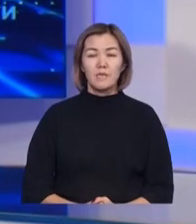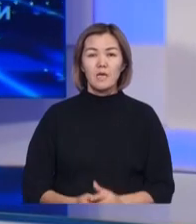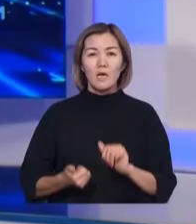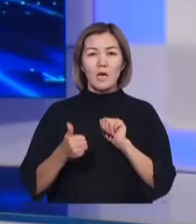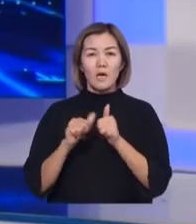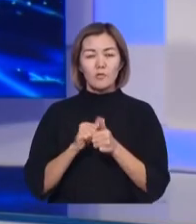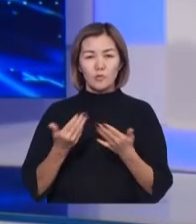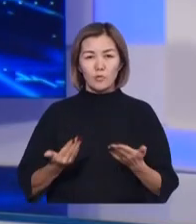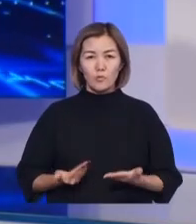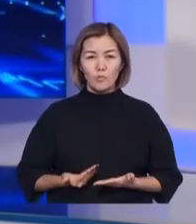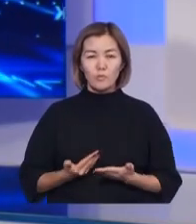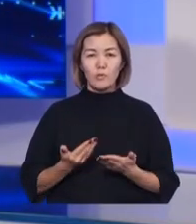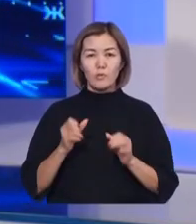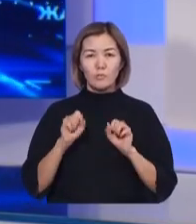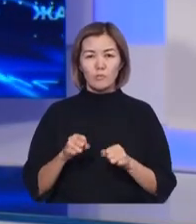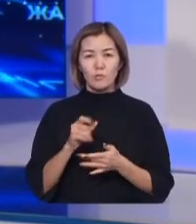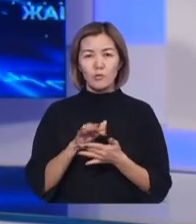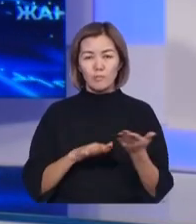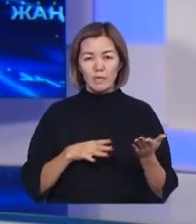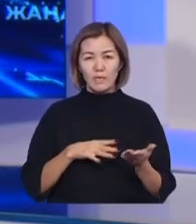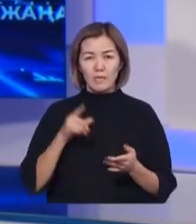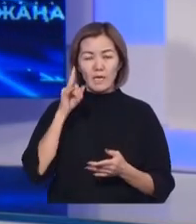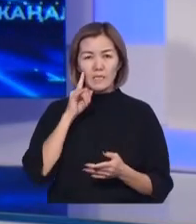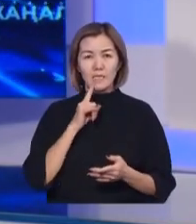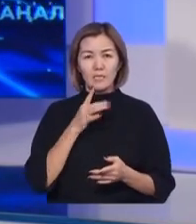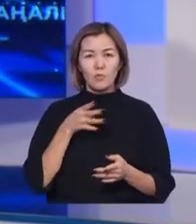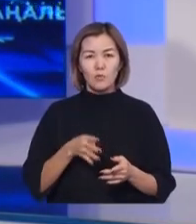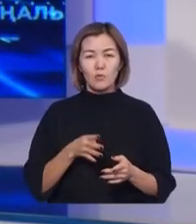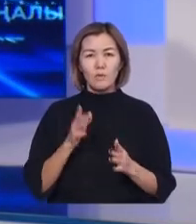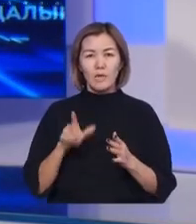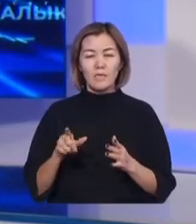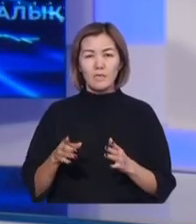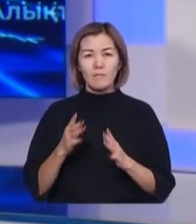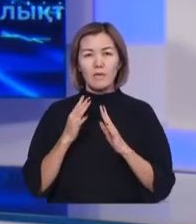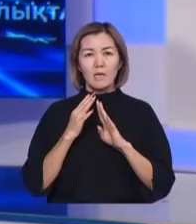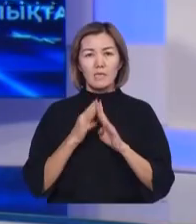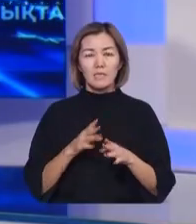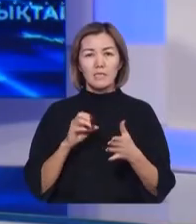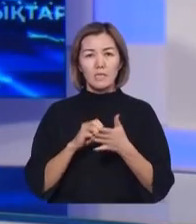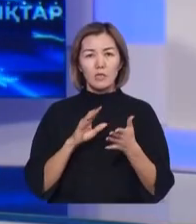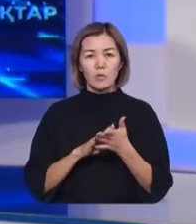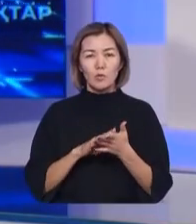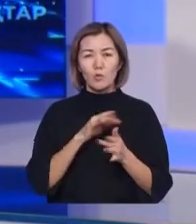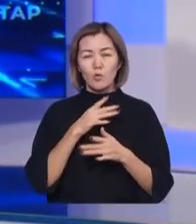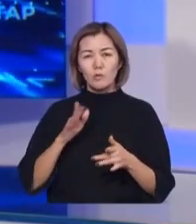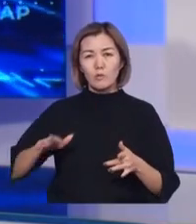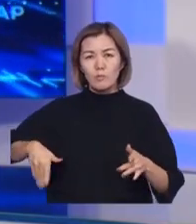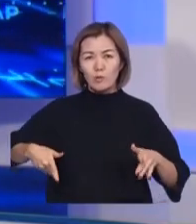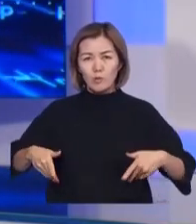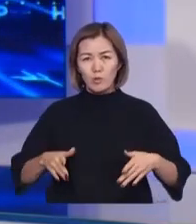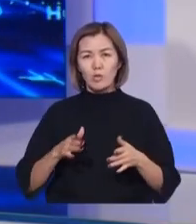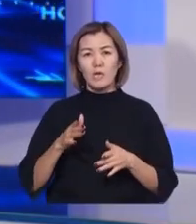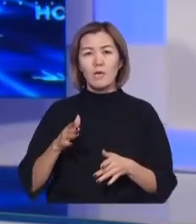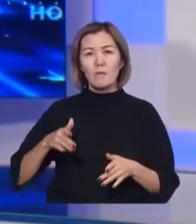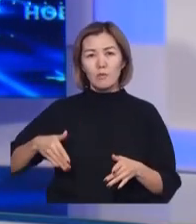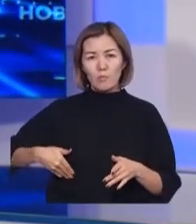Трансплантация өмір ұзартуға мүмкіндік. Елімізде 4000 адам ағза ауыстыру кезегінде тұр. Оның деніне бүйрек керек. Одан кейінгі орында бауыр, өкпе